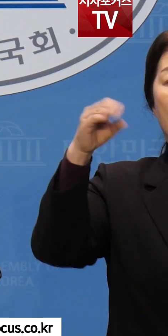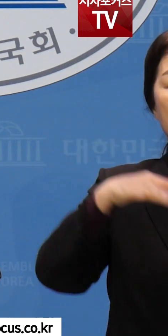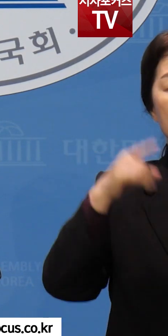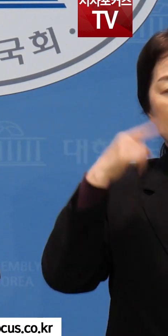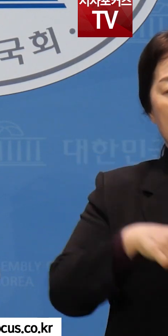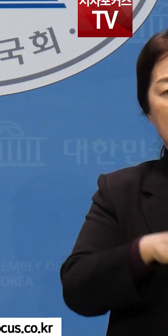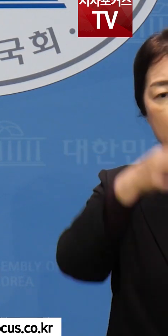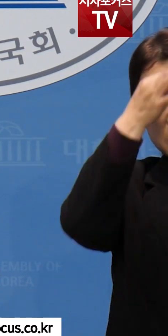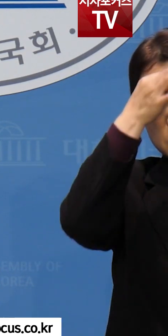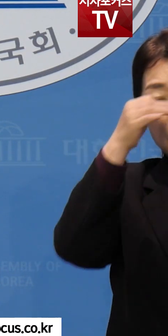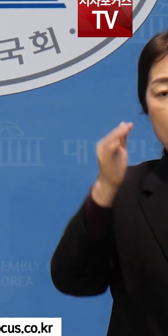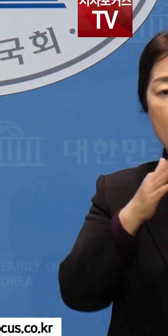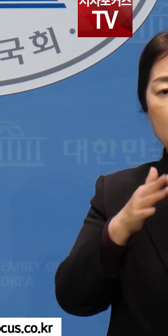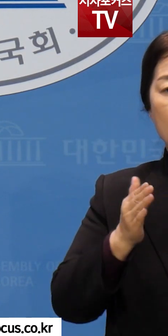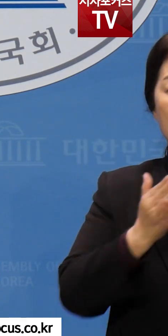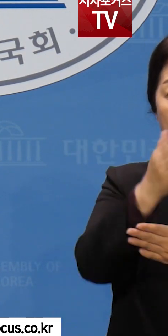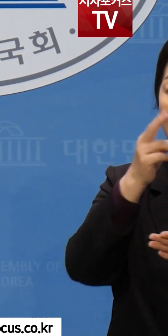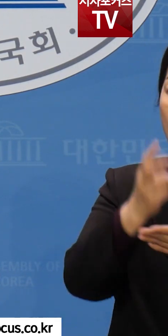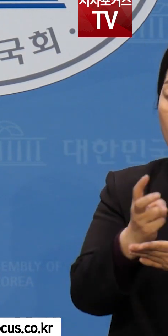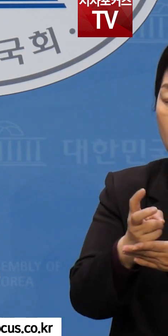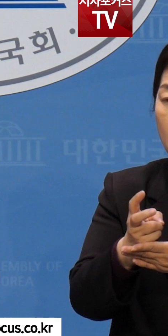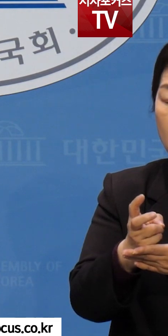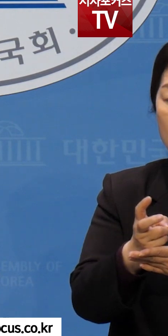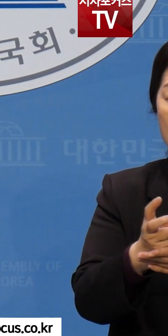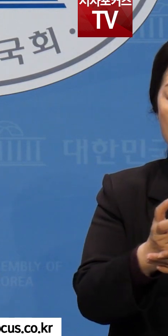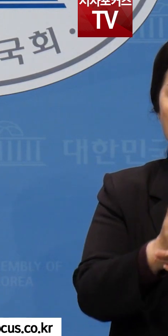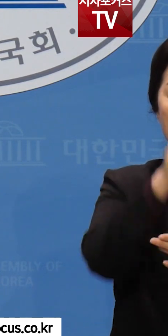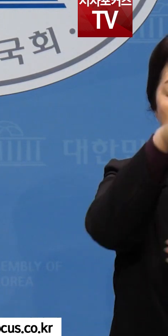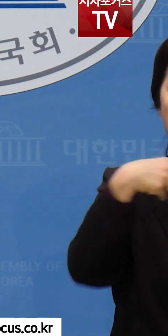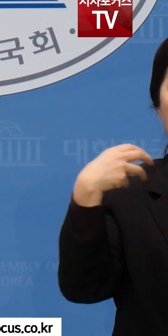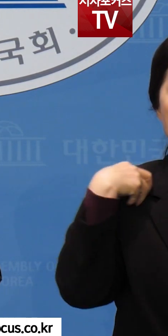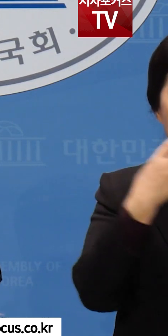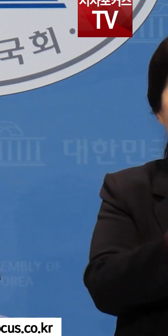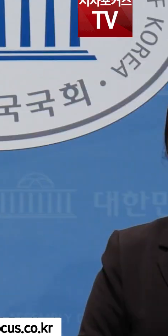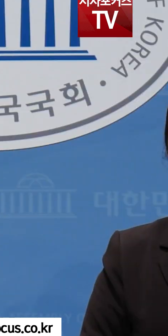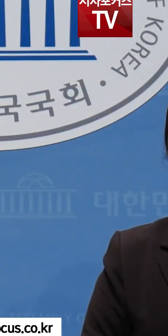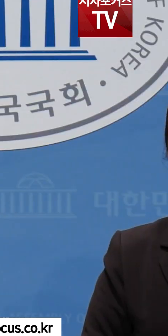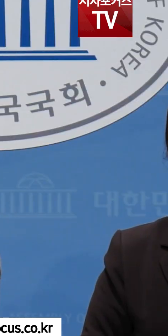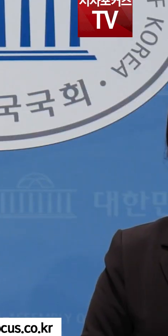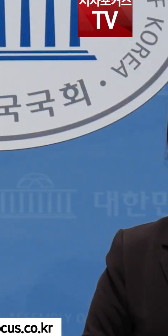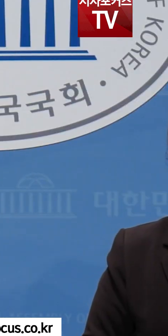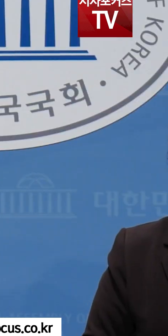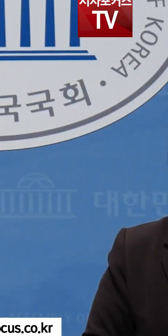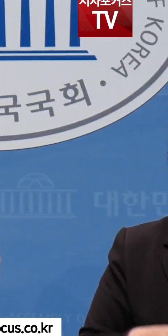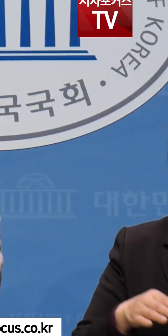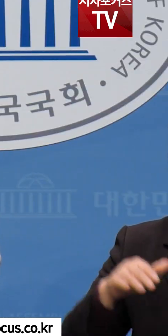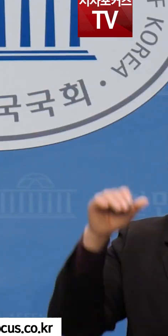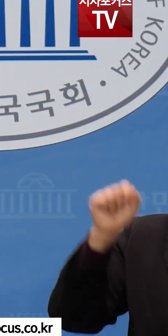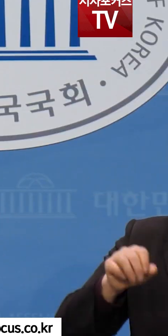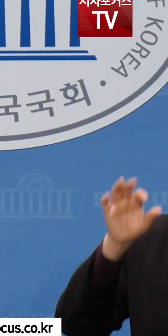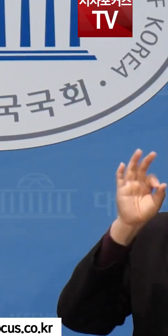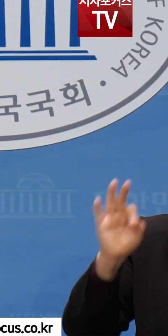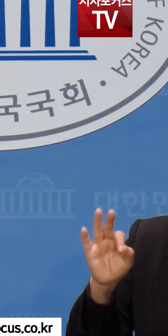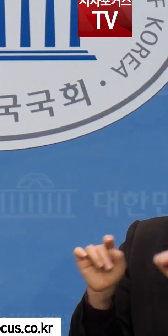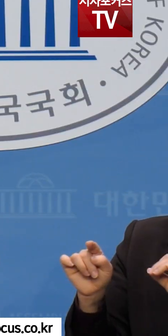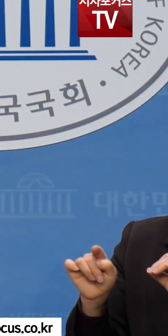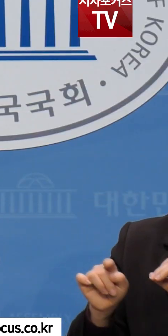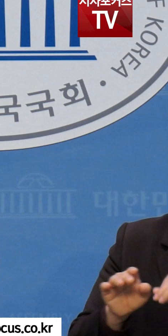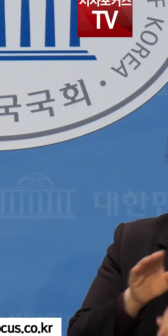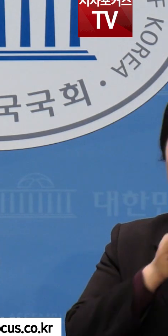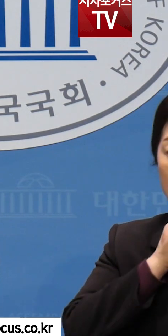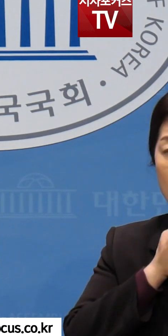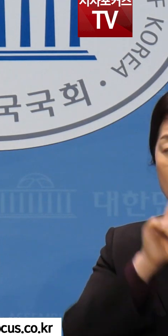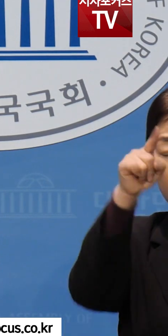강주각의원법 통과가 어떻게 우주항공청법하고 무슨 연계가 있겠습니까? 정말 우주항공청